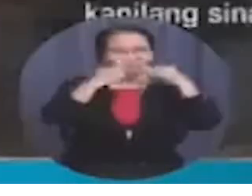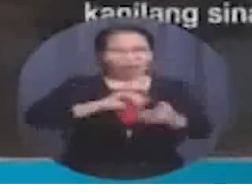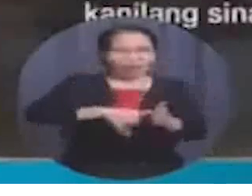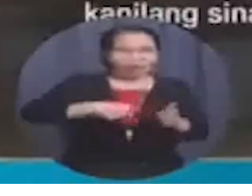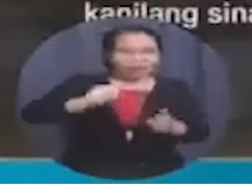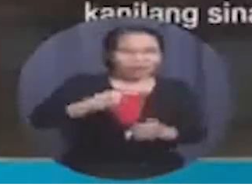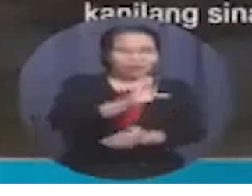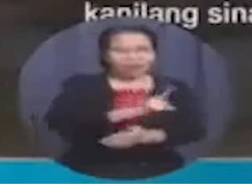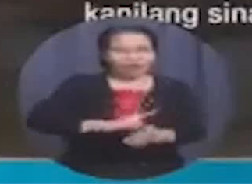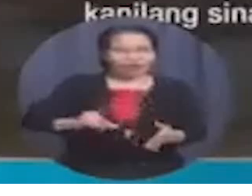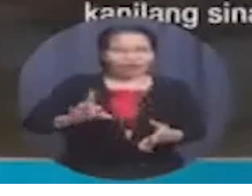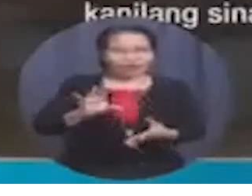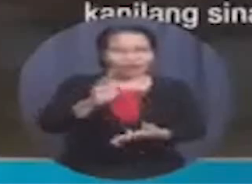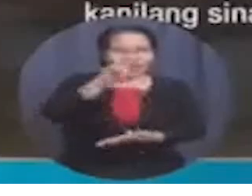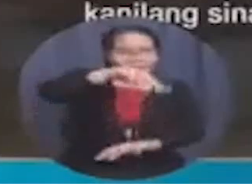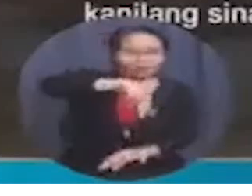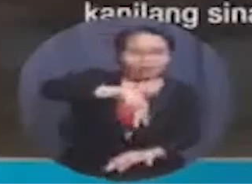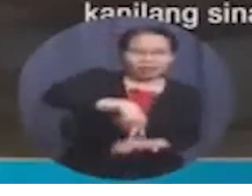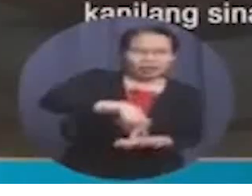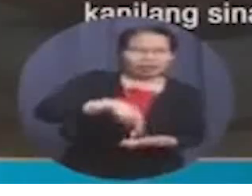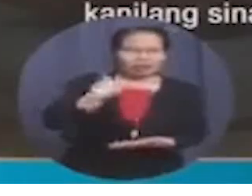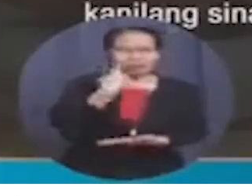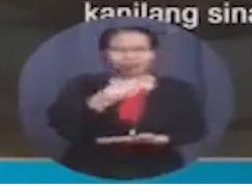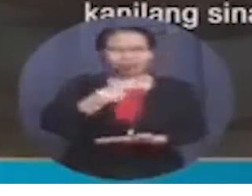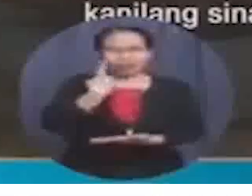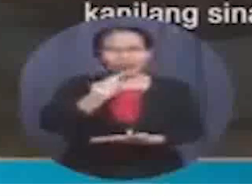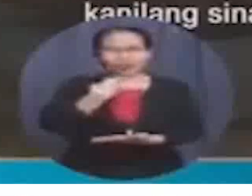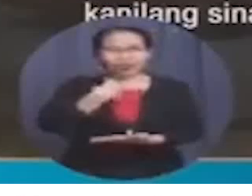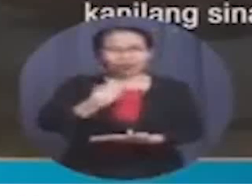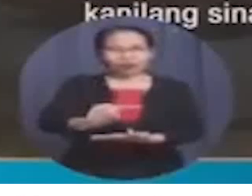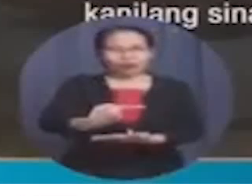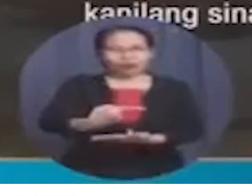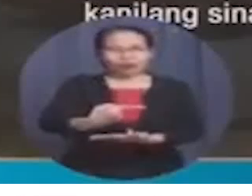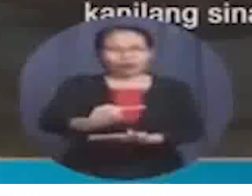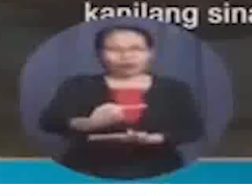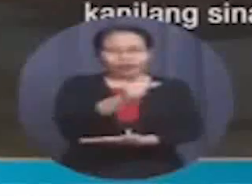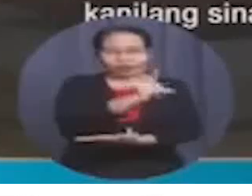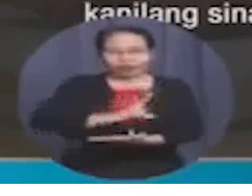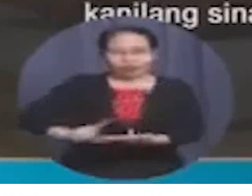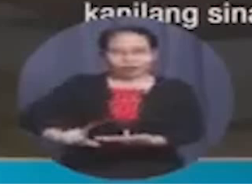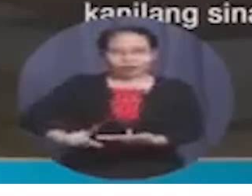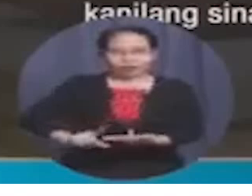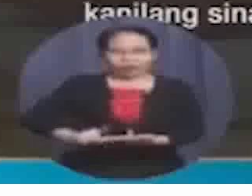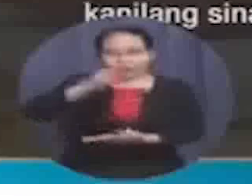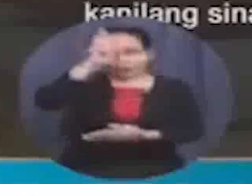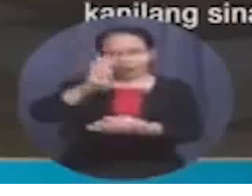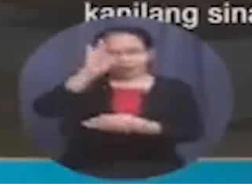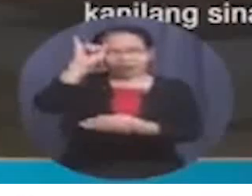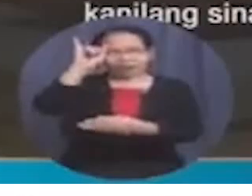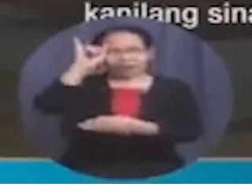Ganito ang sabi ng Panginoon. Sino may sabi niya ang kapatid na Daniel? Ang Panginoon po, kapatid na